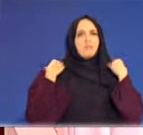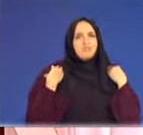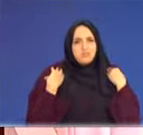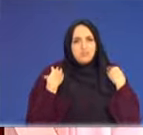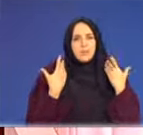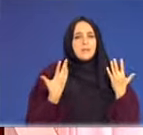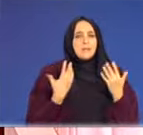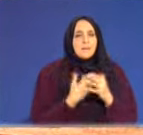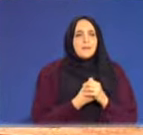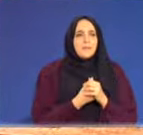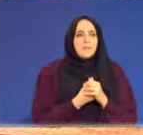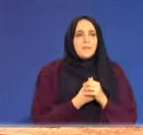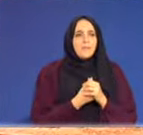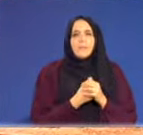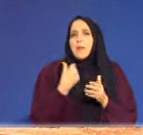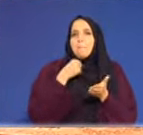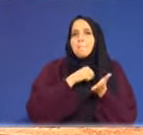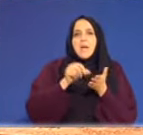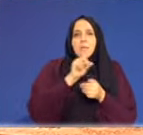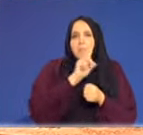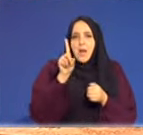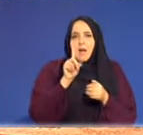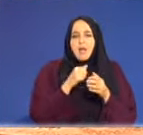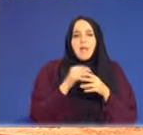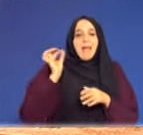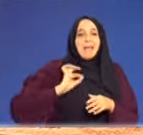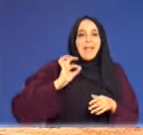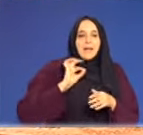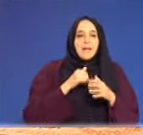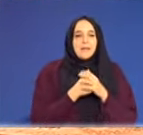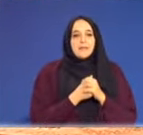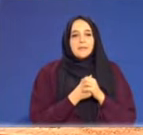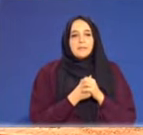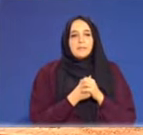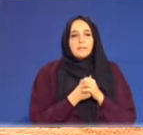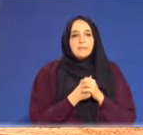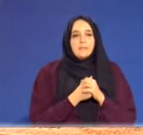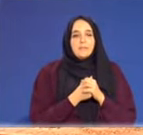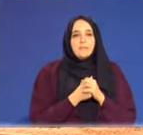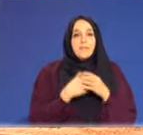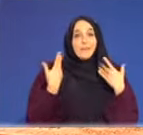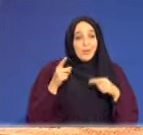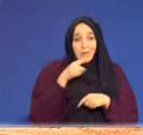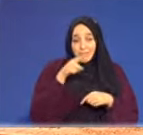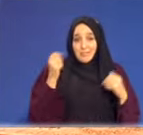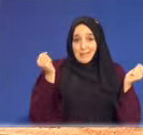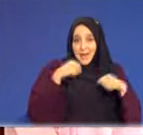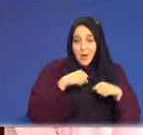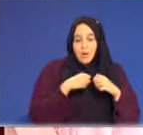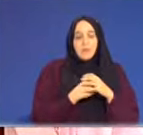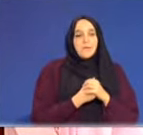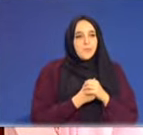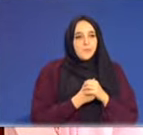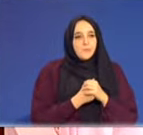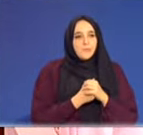كاهله، ما يخلص، لا يدفع الأقساط المستحقة حسب المتفق عليه مع الدائن